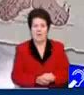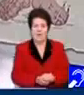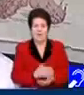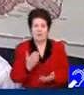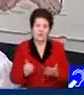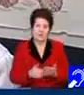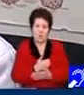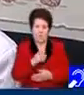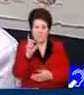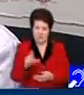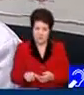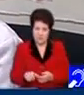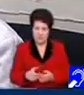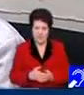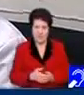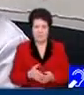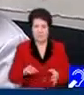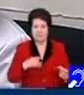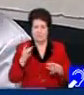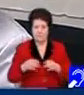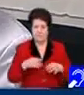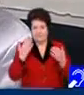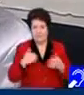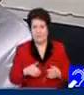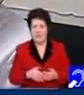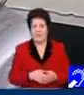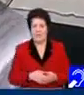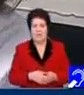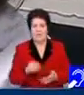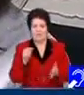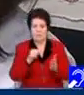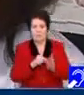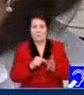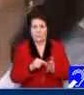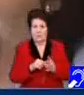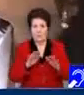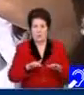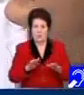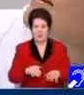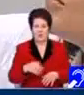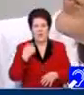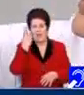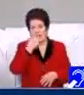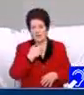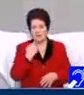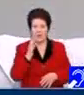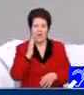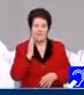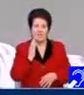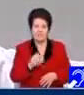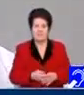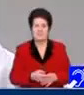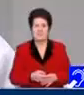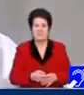un pacient cu neuropatie facială, noi punem punctele locale în regiunea feței, de obicei în